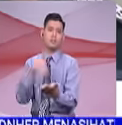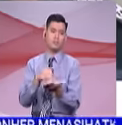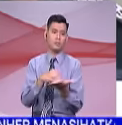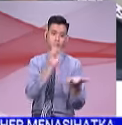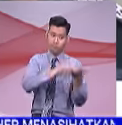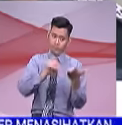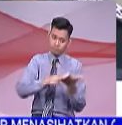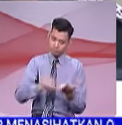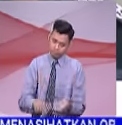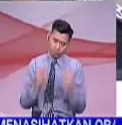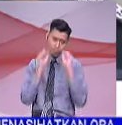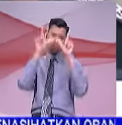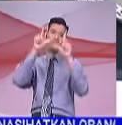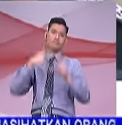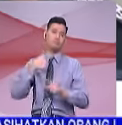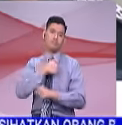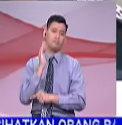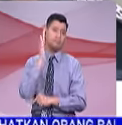iaitu